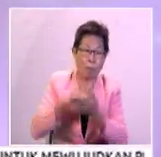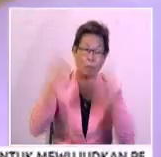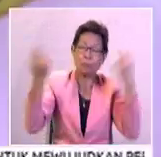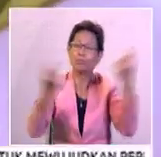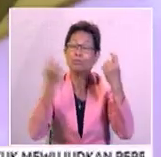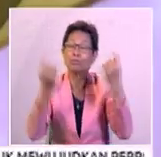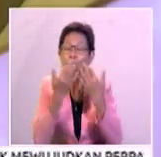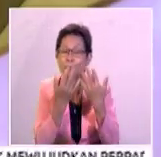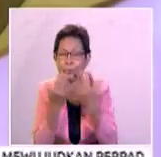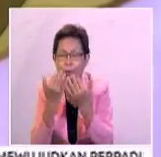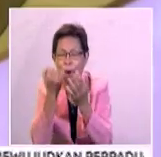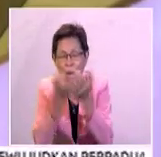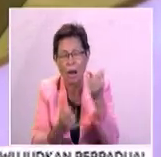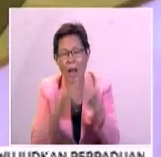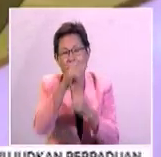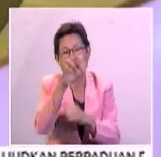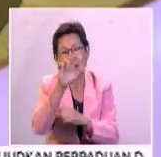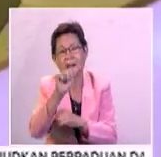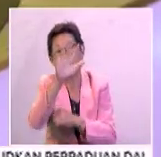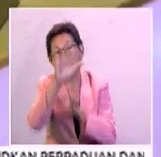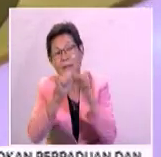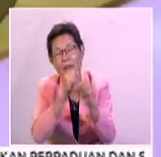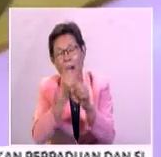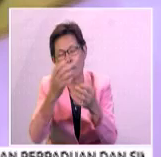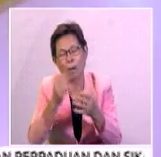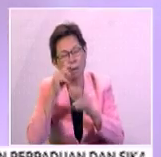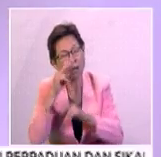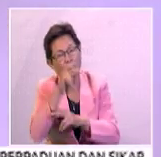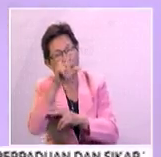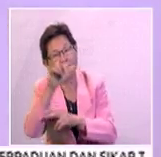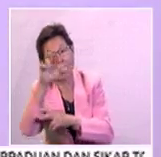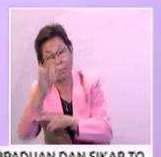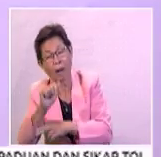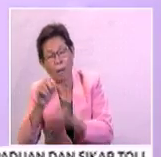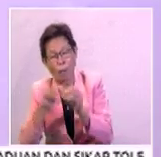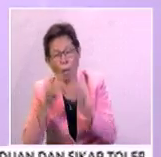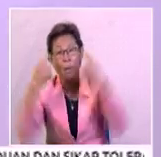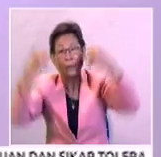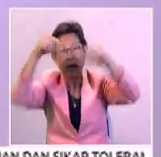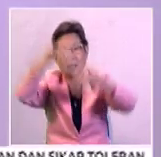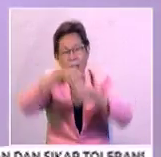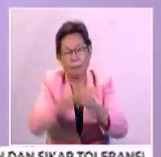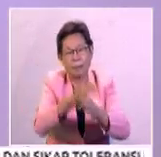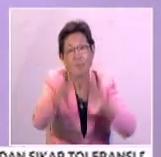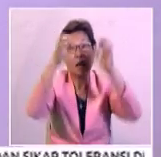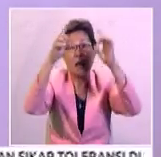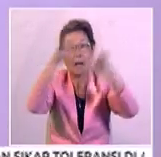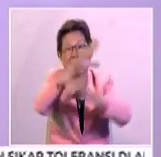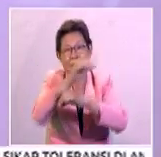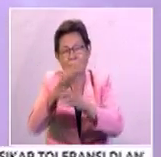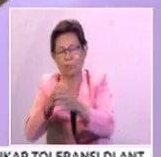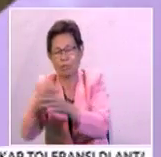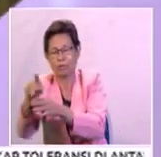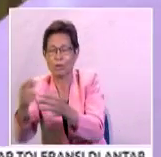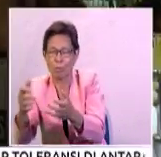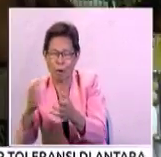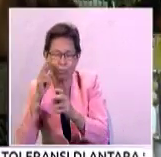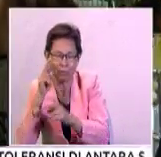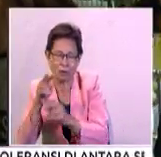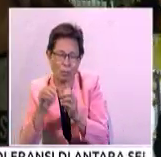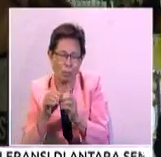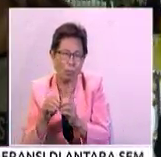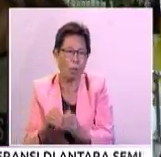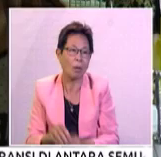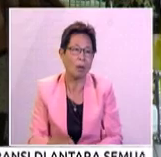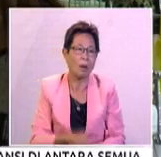ulang tahun kelahiran Lara yang kelima tahun mahu melihat Lara Alana lebih berjaya dalam bidang akademik dan profesional. Ini awal lah, awal lagi